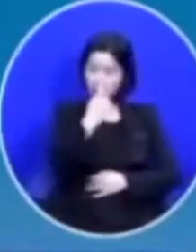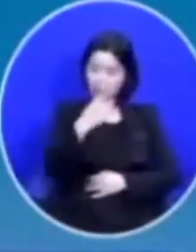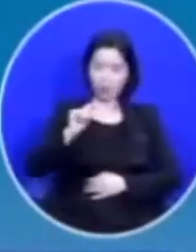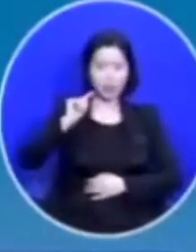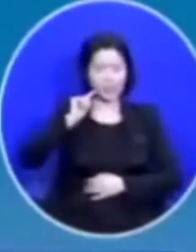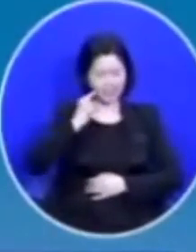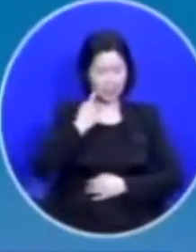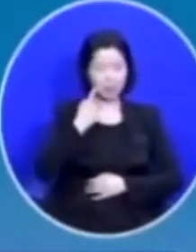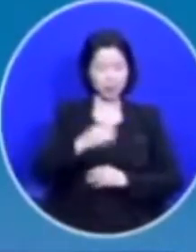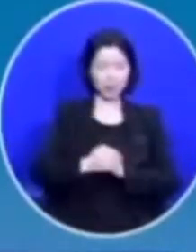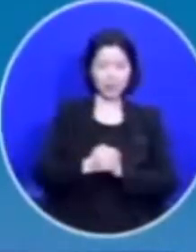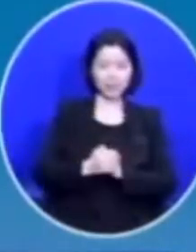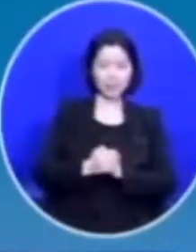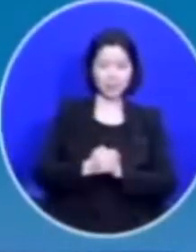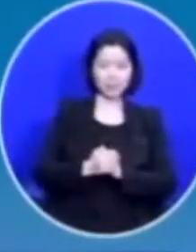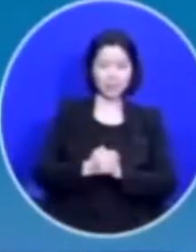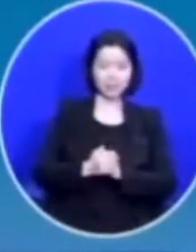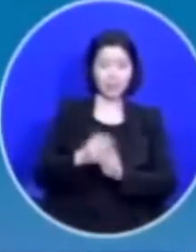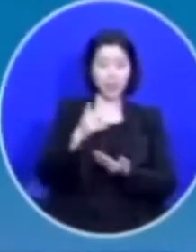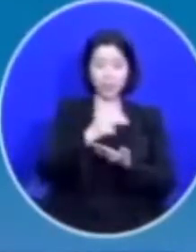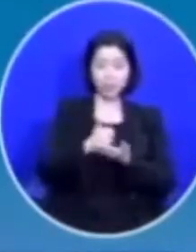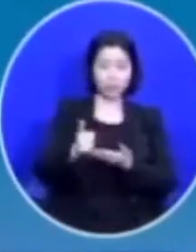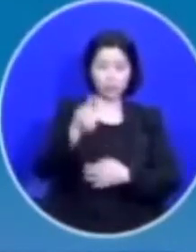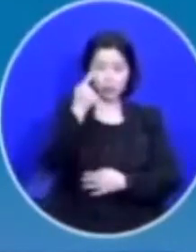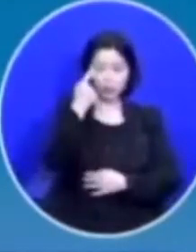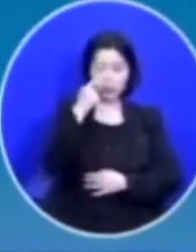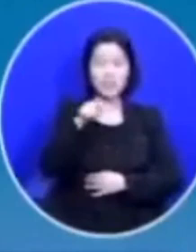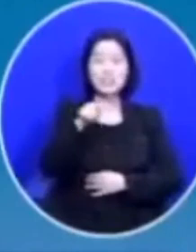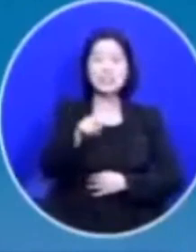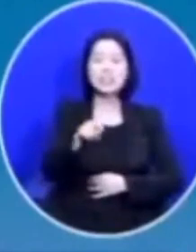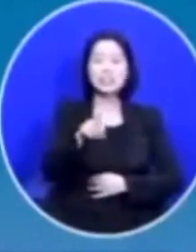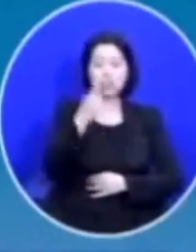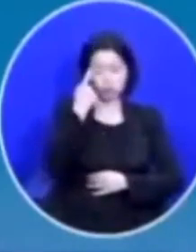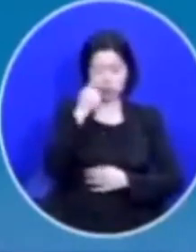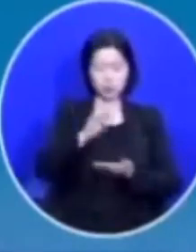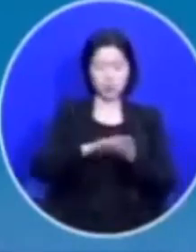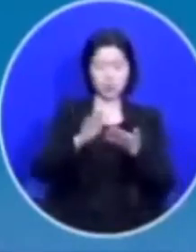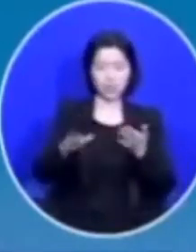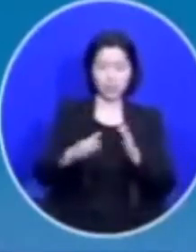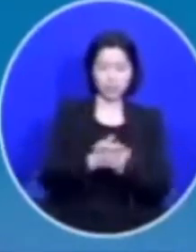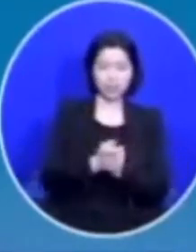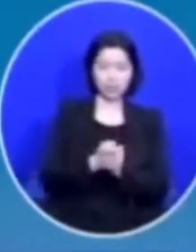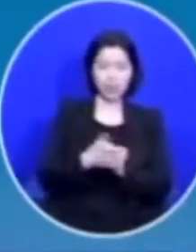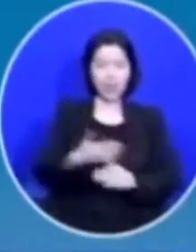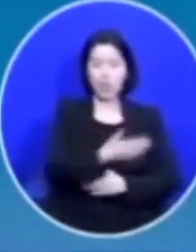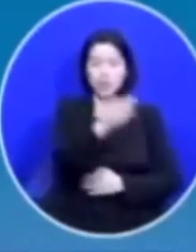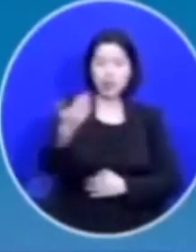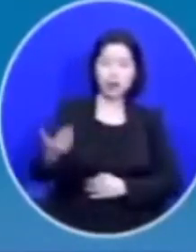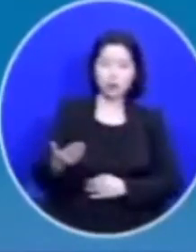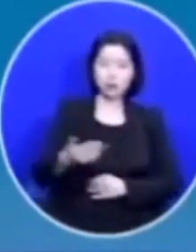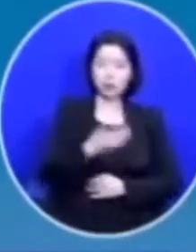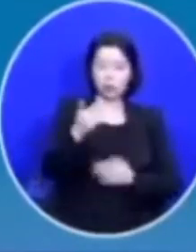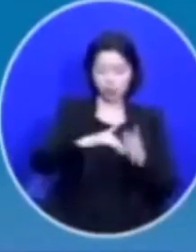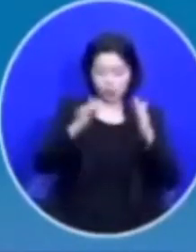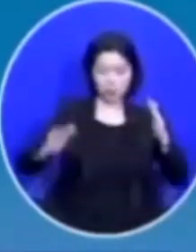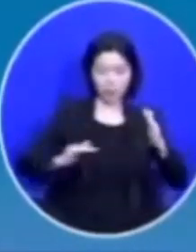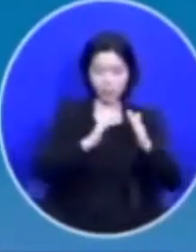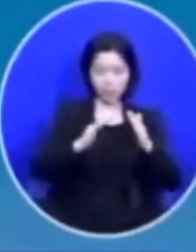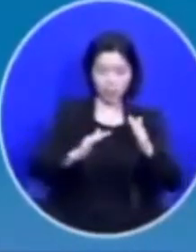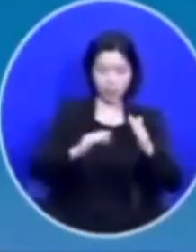예뻐요 주님의 눈이 바로 근원 입니까 여러분은 여러분의 가정에